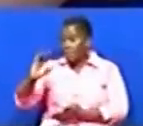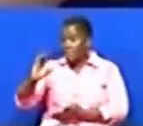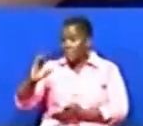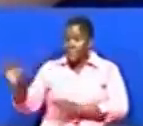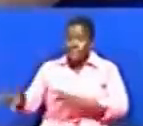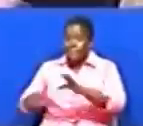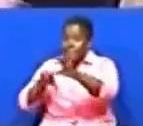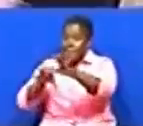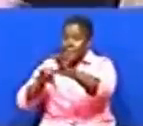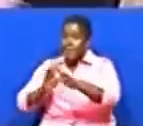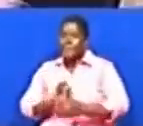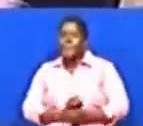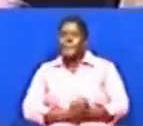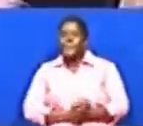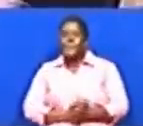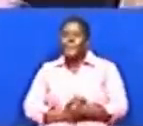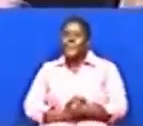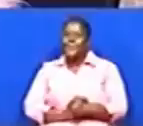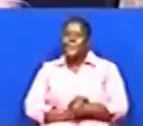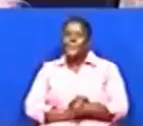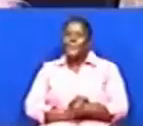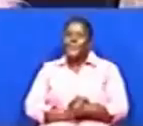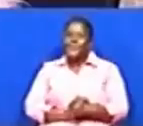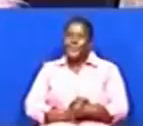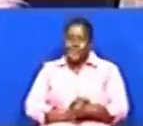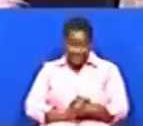Joakim Kapembe, TBC, Manyara.